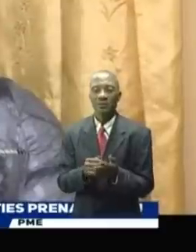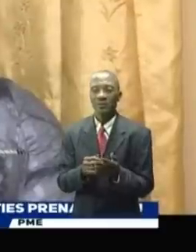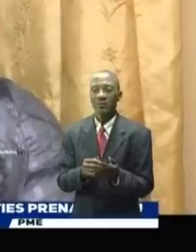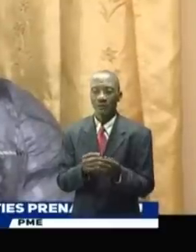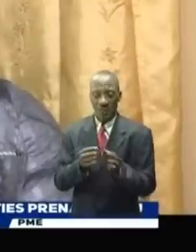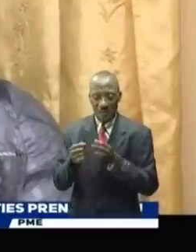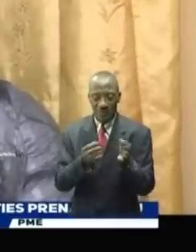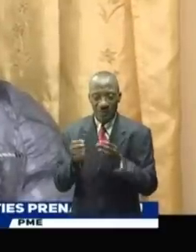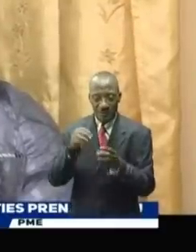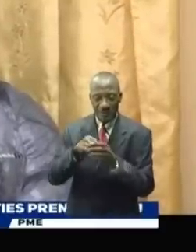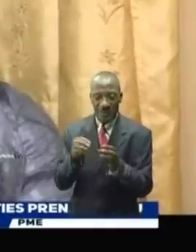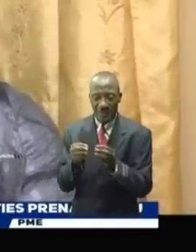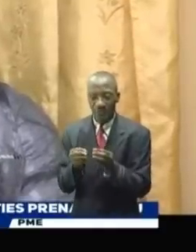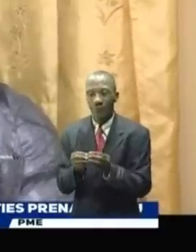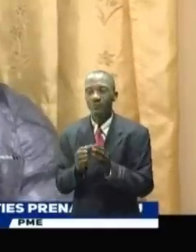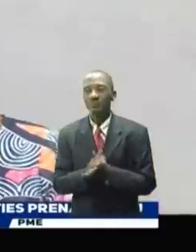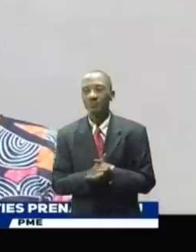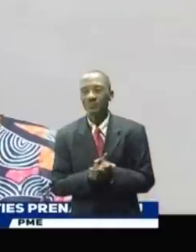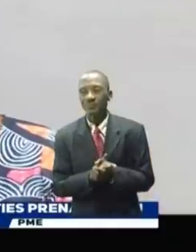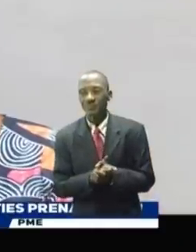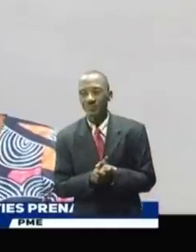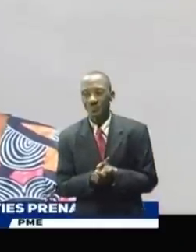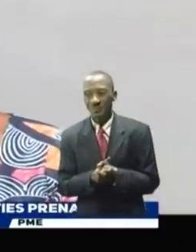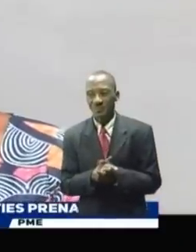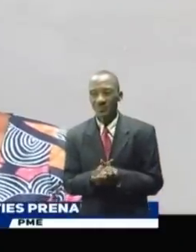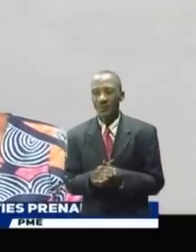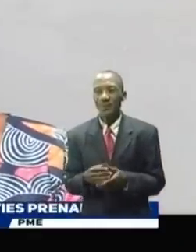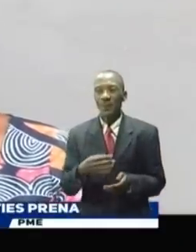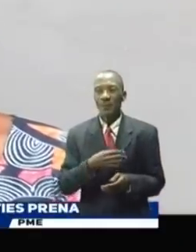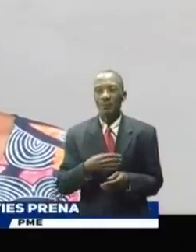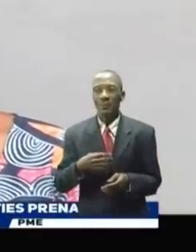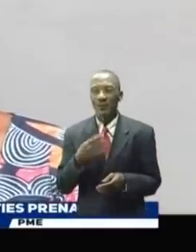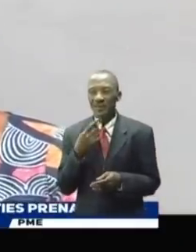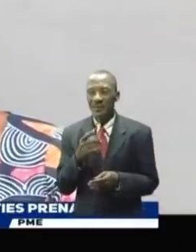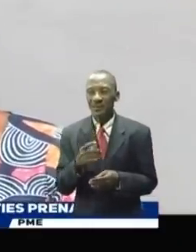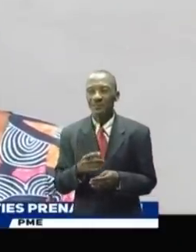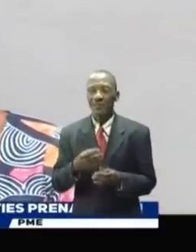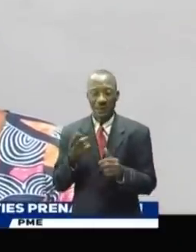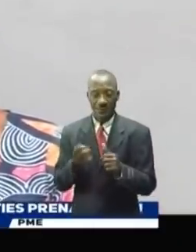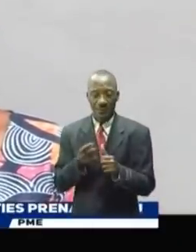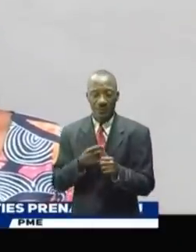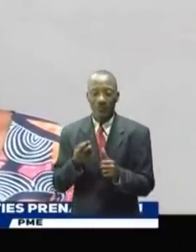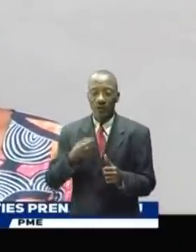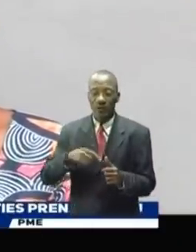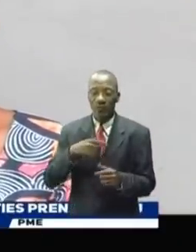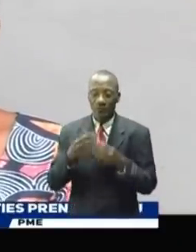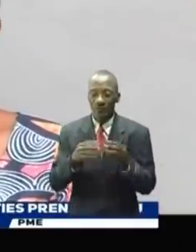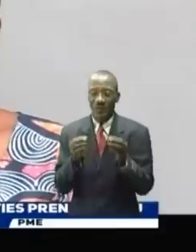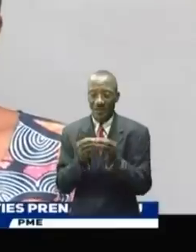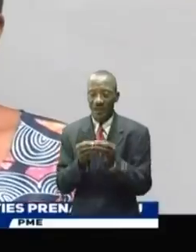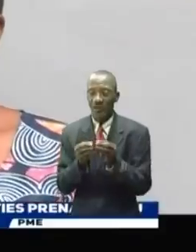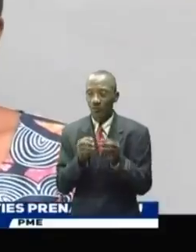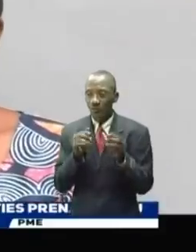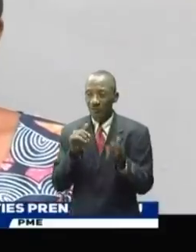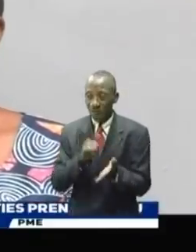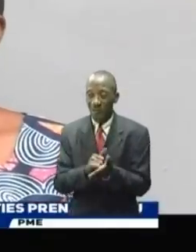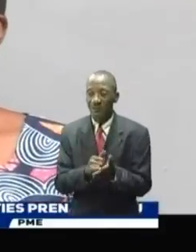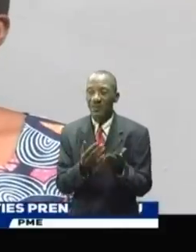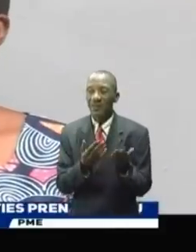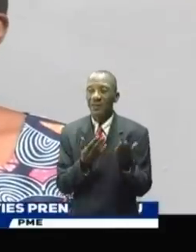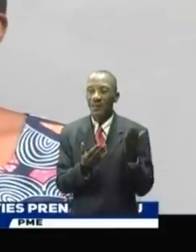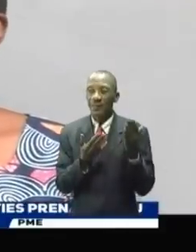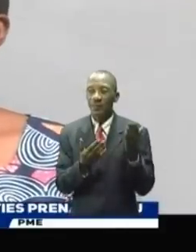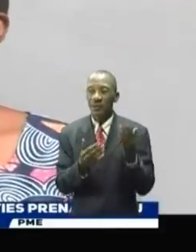la première composante, on cible 25 000 femmes pour la formation et 11 000 pour les subventions. Donc on encourage pour celles qui seront sélectionnées à